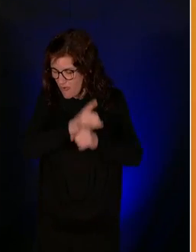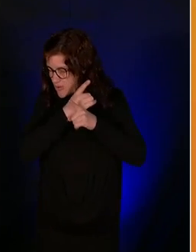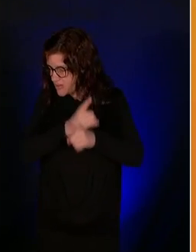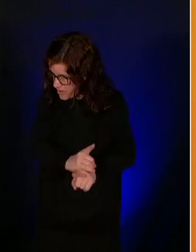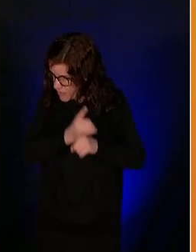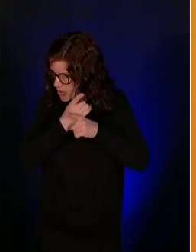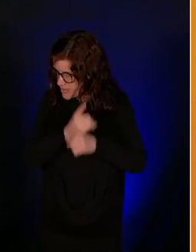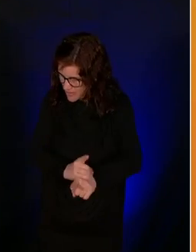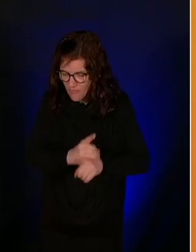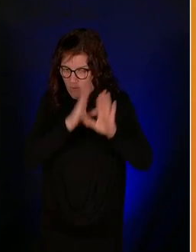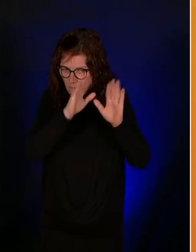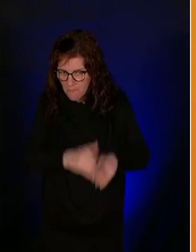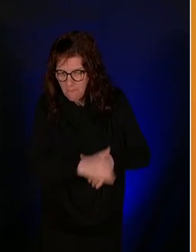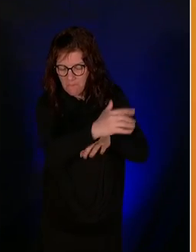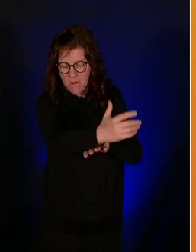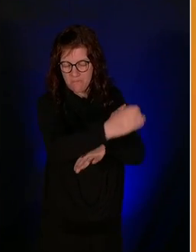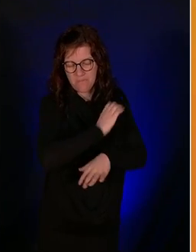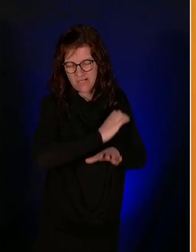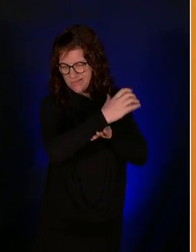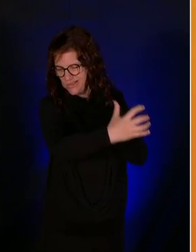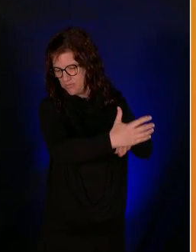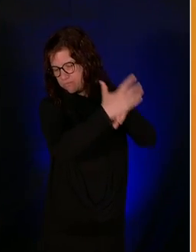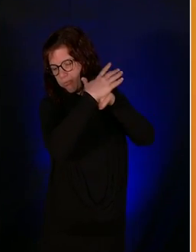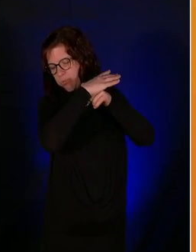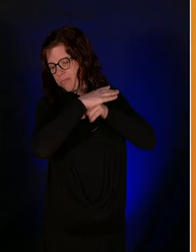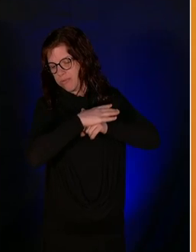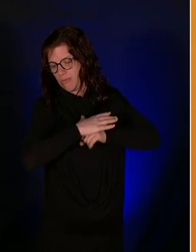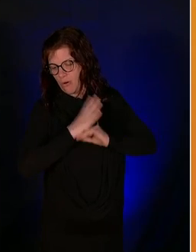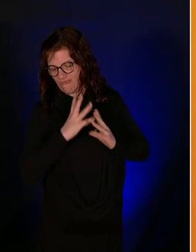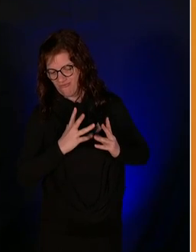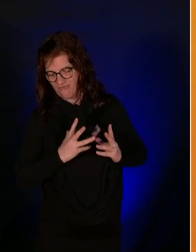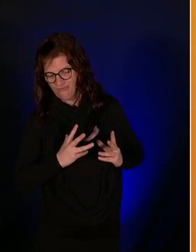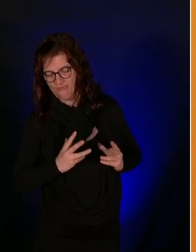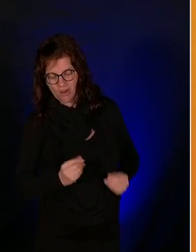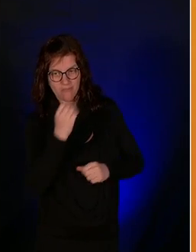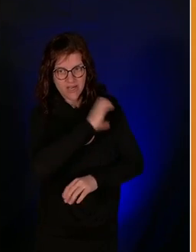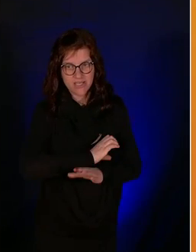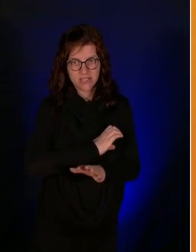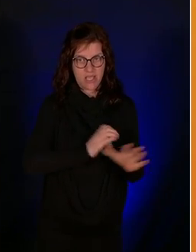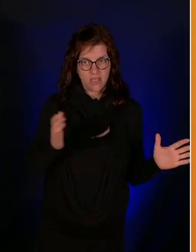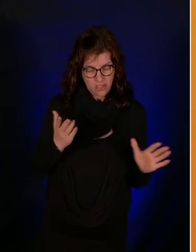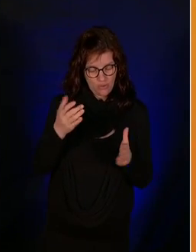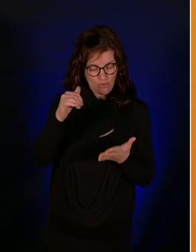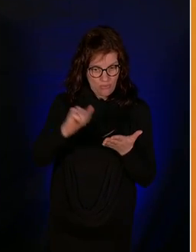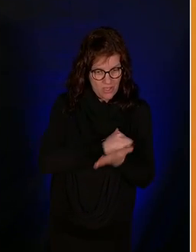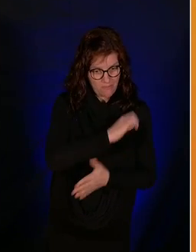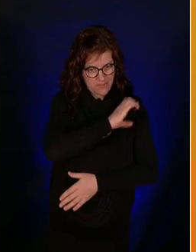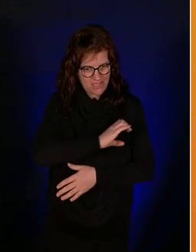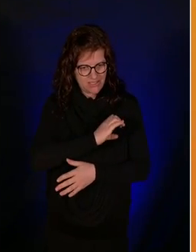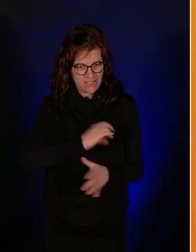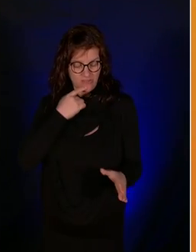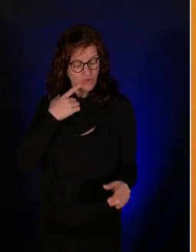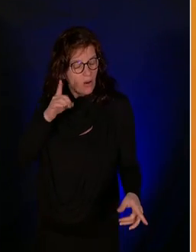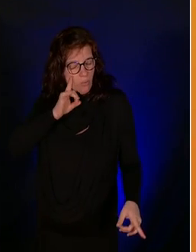les tentatives, maintes fois répétées, de les affaiblir et de les supprimer, ne figurent pas dans notre